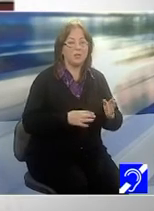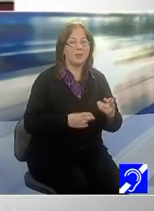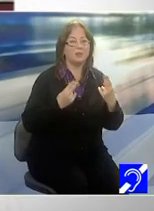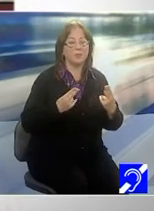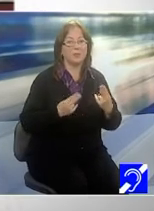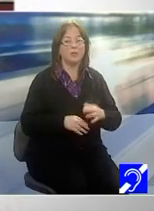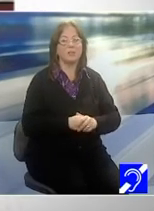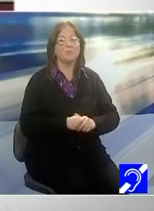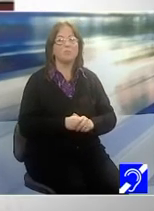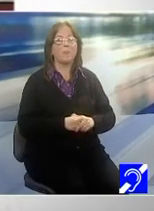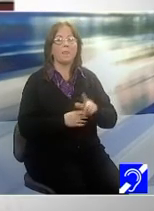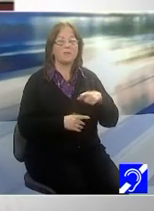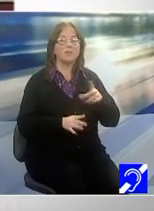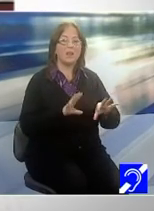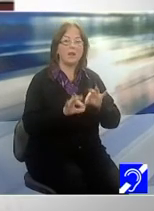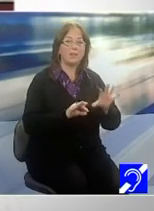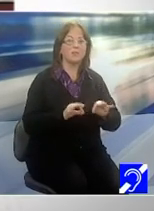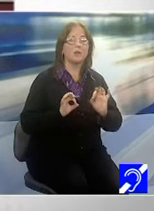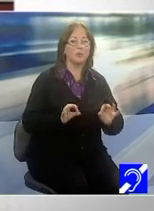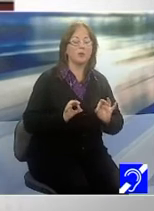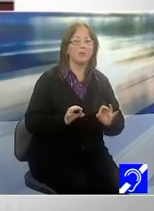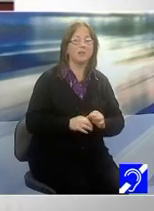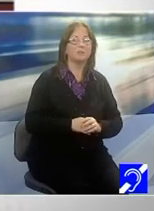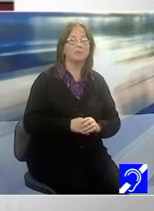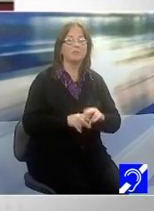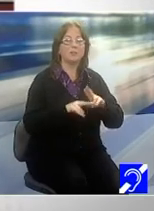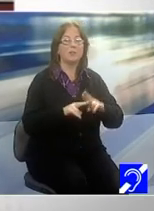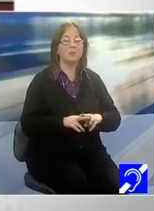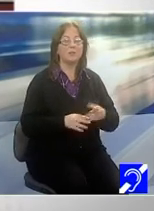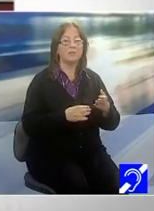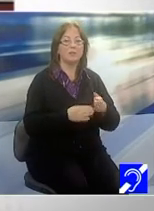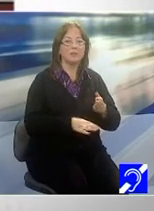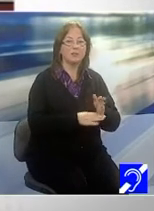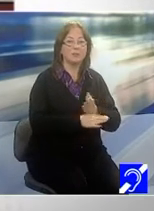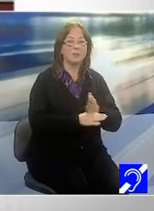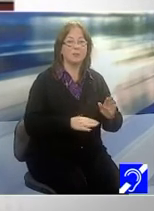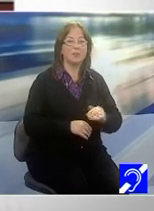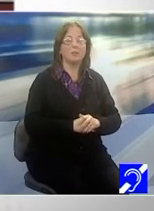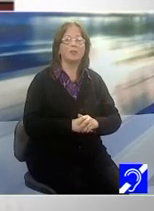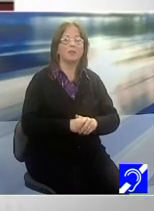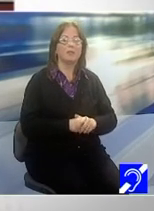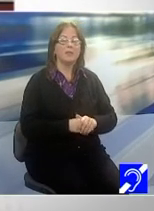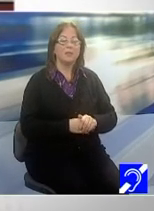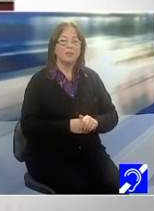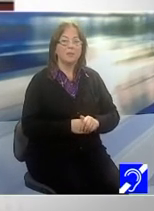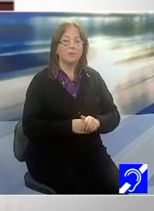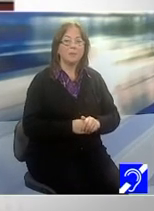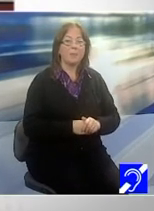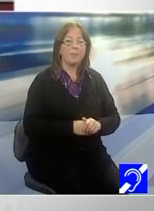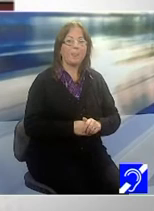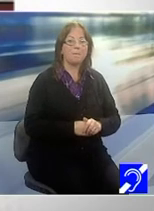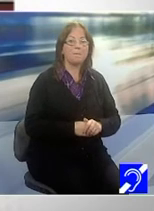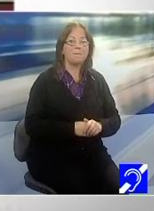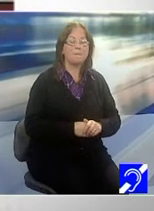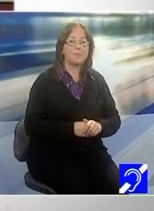importantă, pe care inclusiv noi am promovat-o în aceste luni și mare parte din societatea civilă a făcut asta, pe bună dreptate.